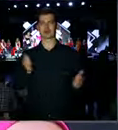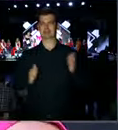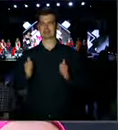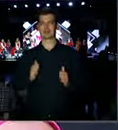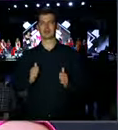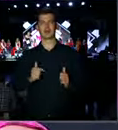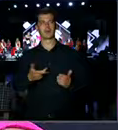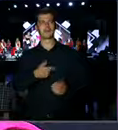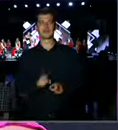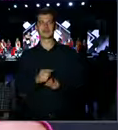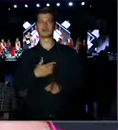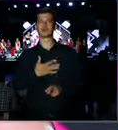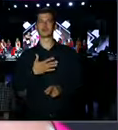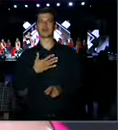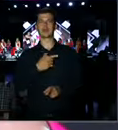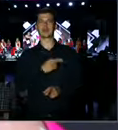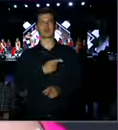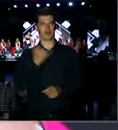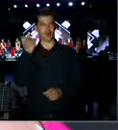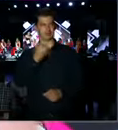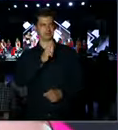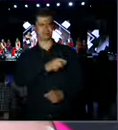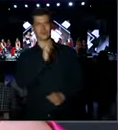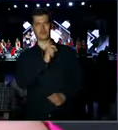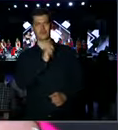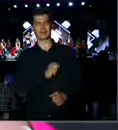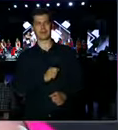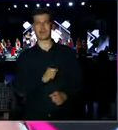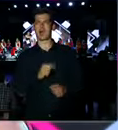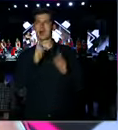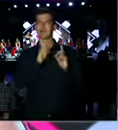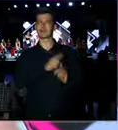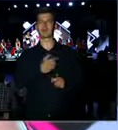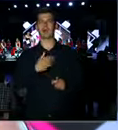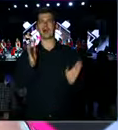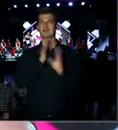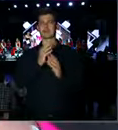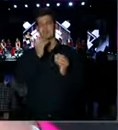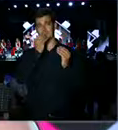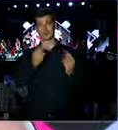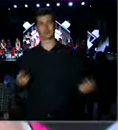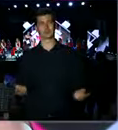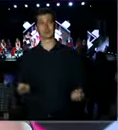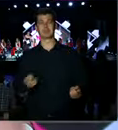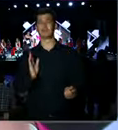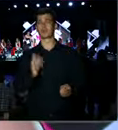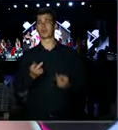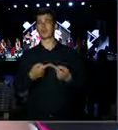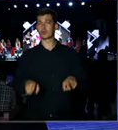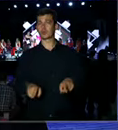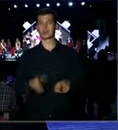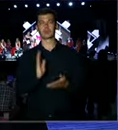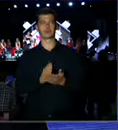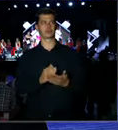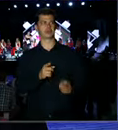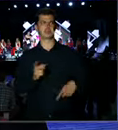trzeba było odgrywać rolę z całkiem obcą mi osobą. Jednak atmosfera była tak świetna, że po chwili zaczęliśmy